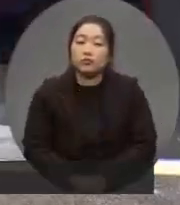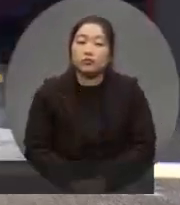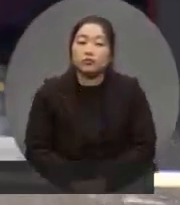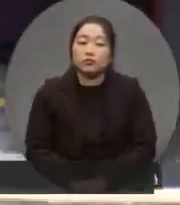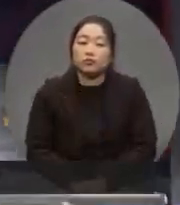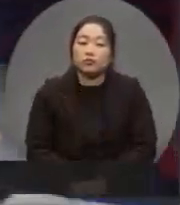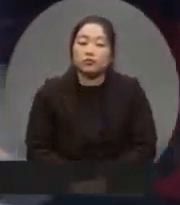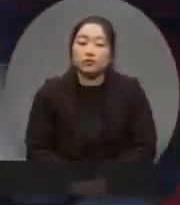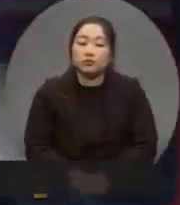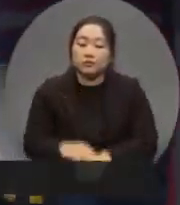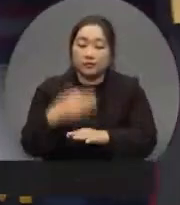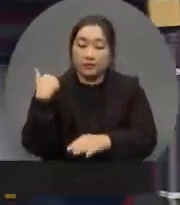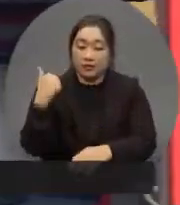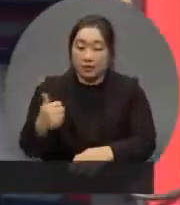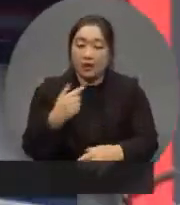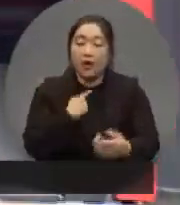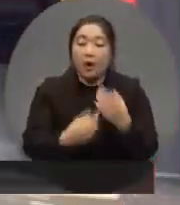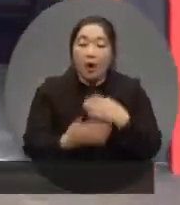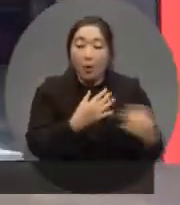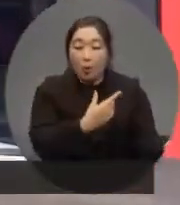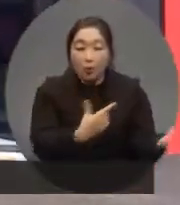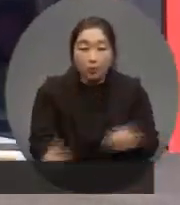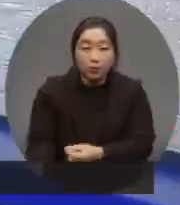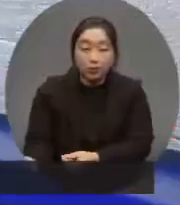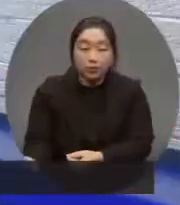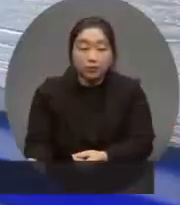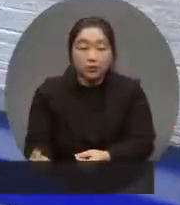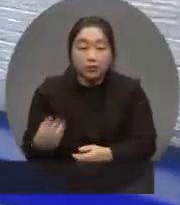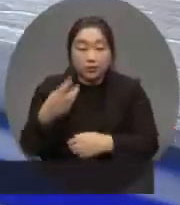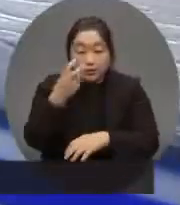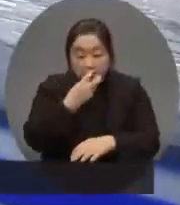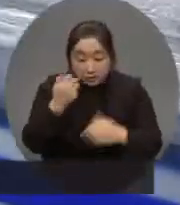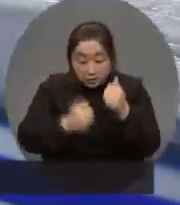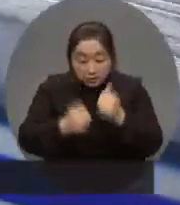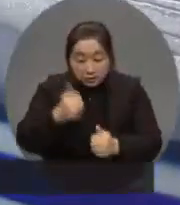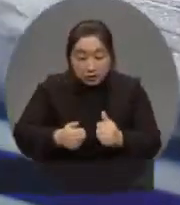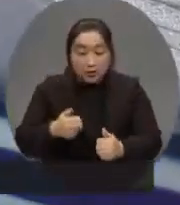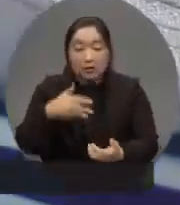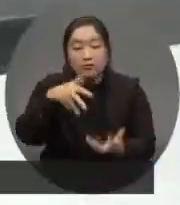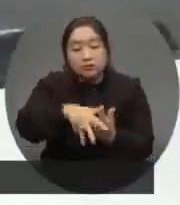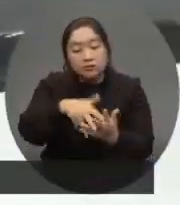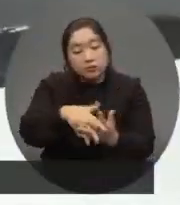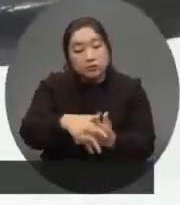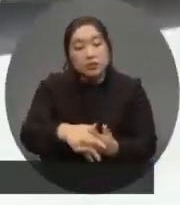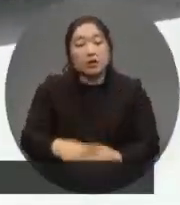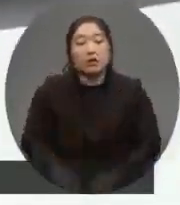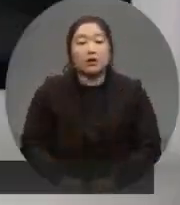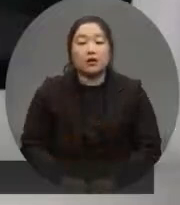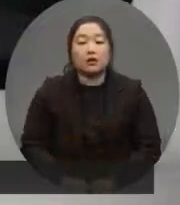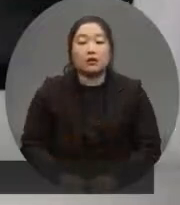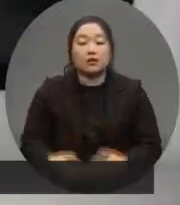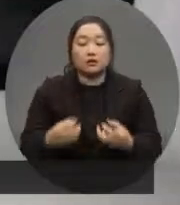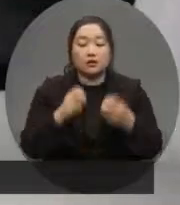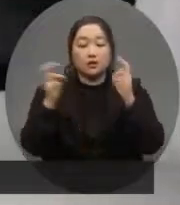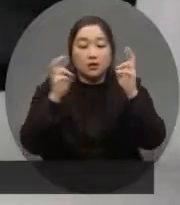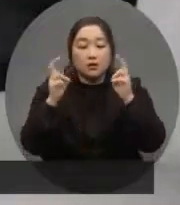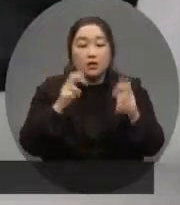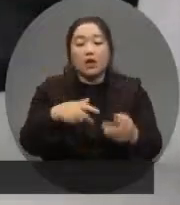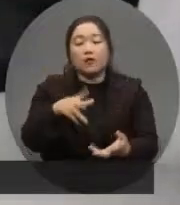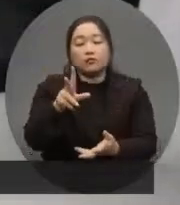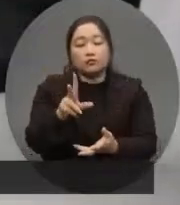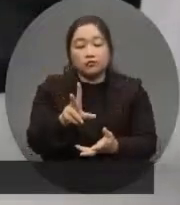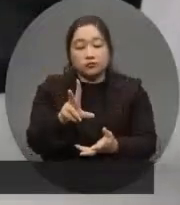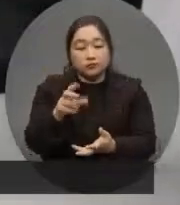지목했습니다들의 된 경 함께여 실험에서도 누수현상이 발견됐지만 제조사는 차주에게 결함이 아닌